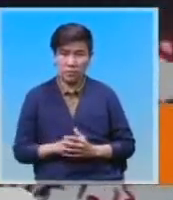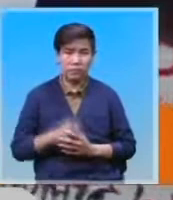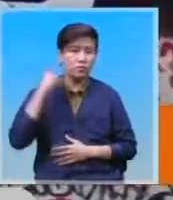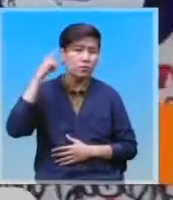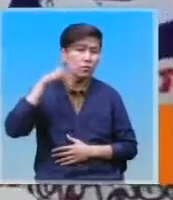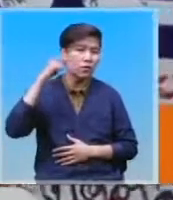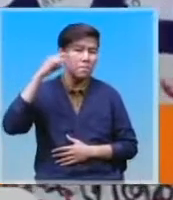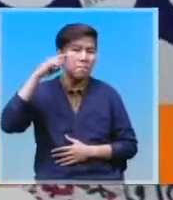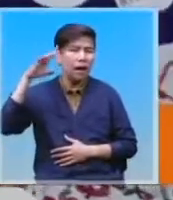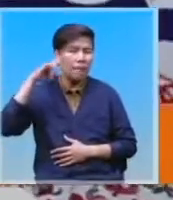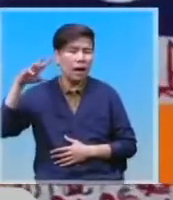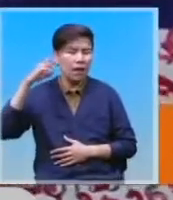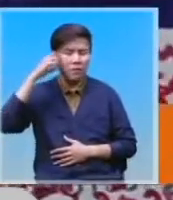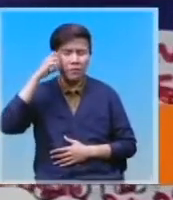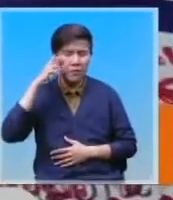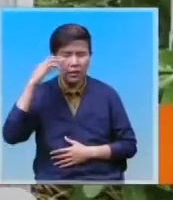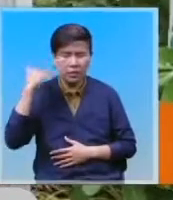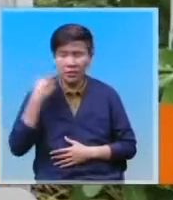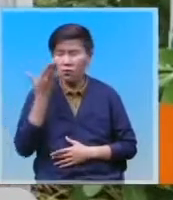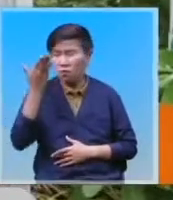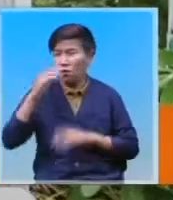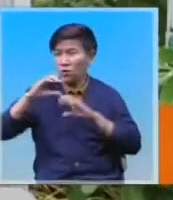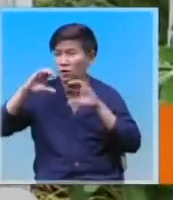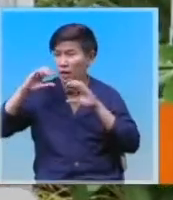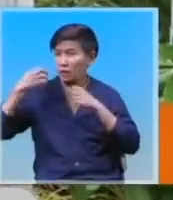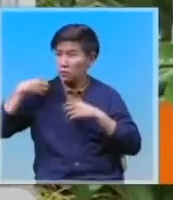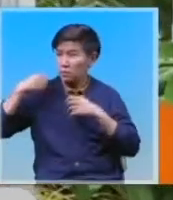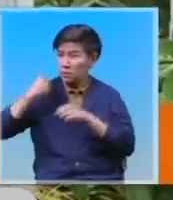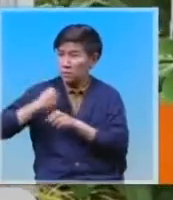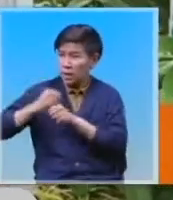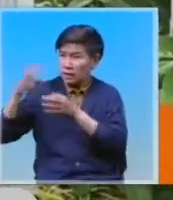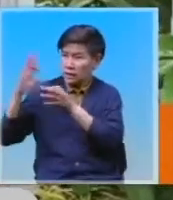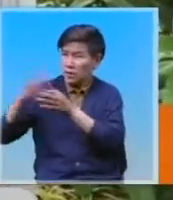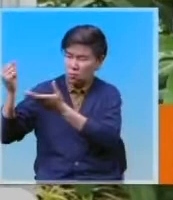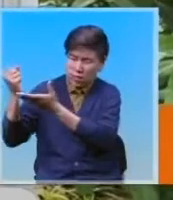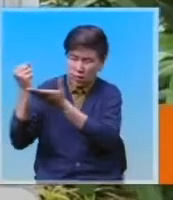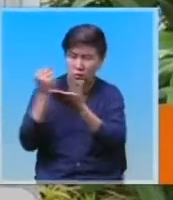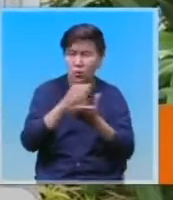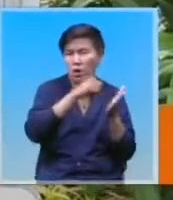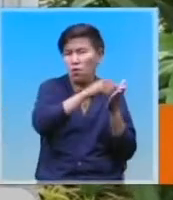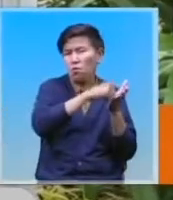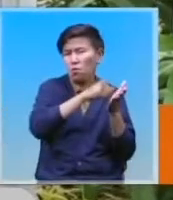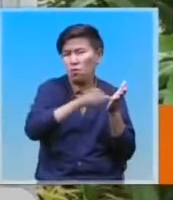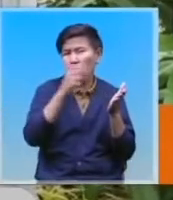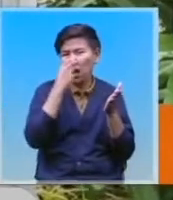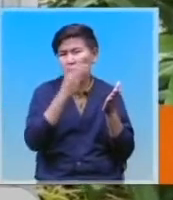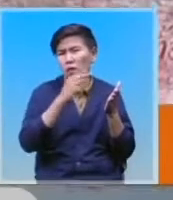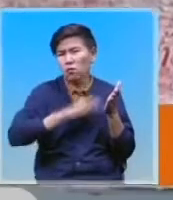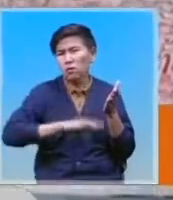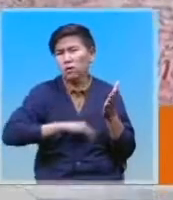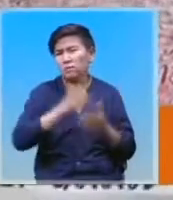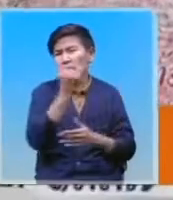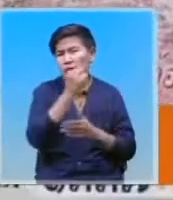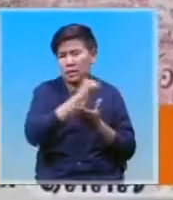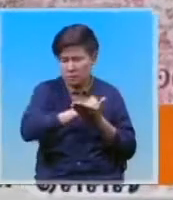ติไม่ดีอย่างไรก็ตามอยากให้หน่วยงานที่เกี่ยวข้องมาลบรอยขีดเขียนออกไปหน่อยนะครับอย่างที่พี่นัทบอกคือมันไม่ดีอ่ะมันก็เพื่อความสะอ